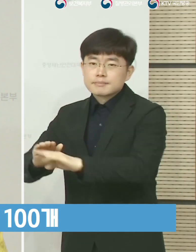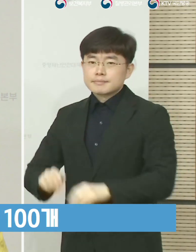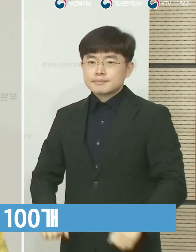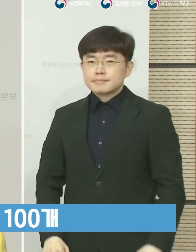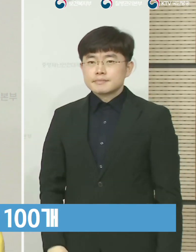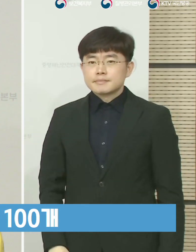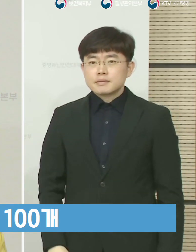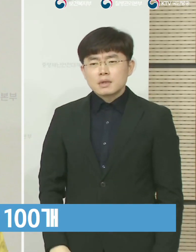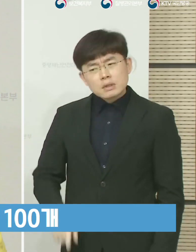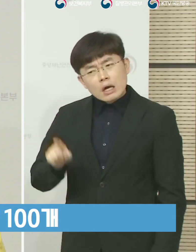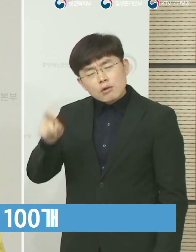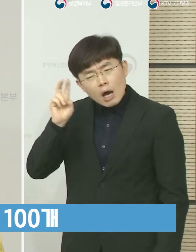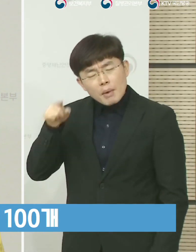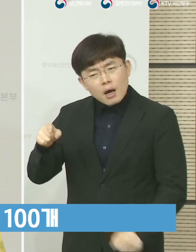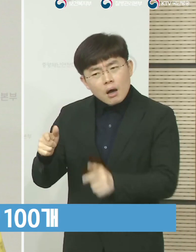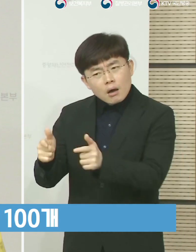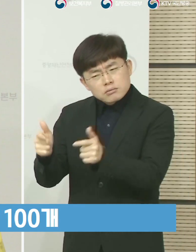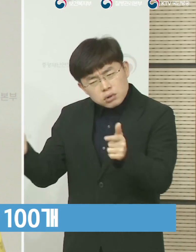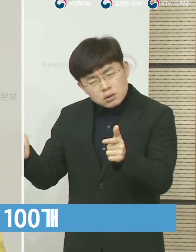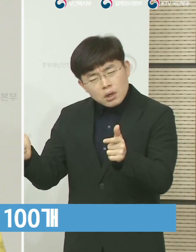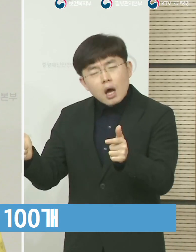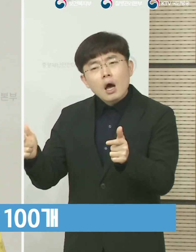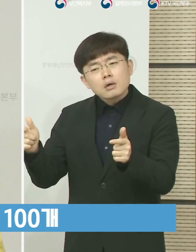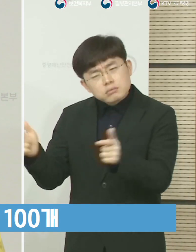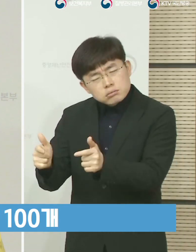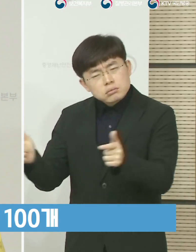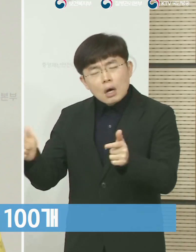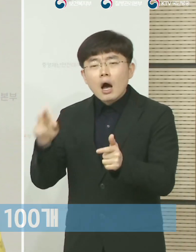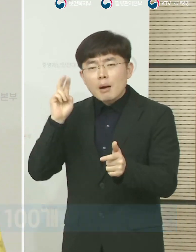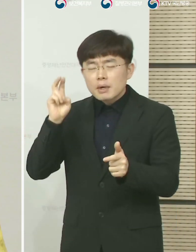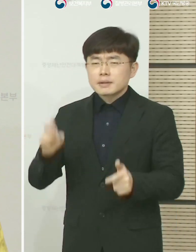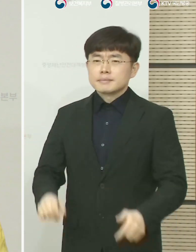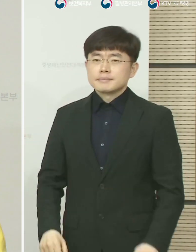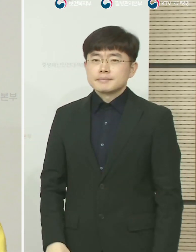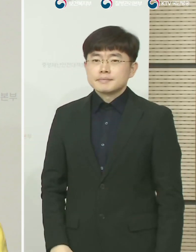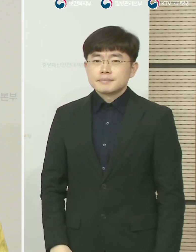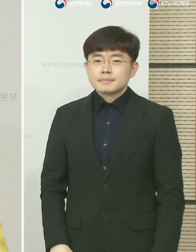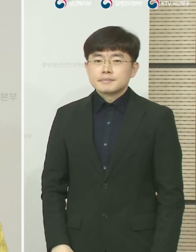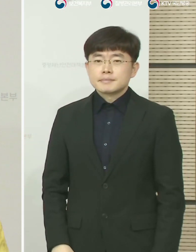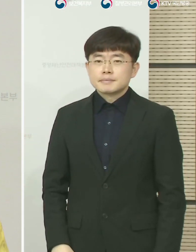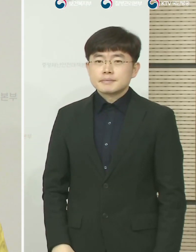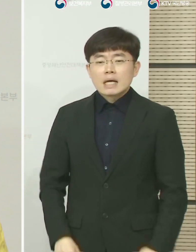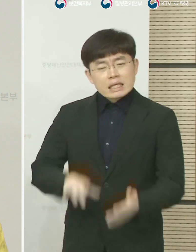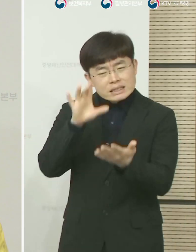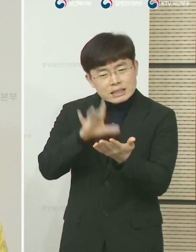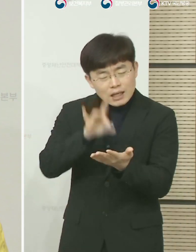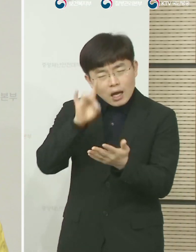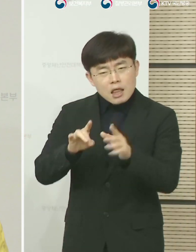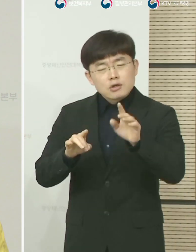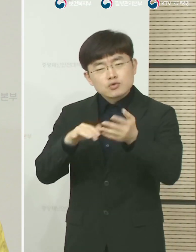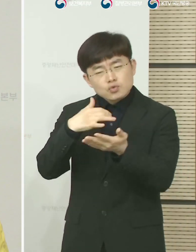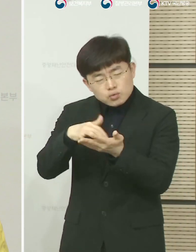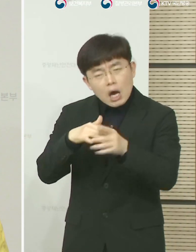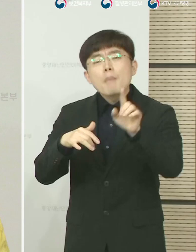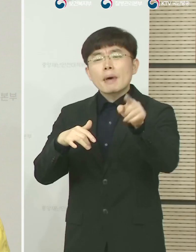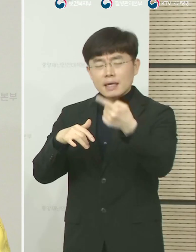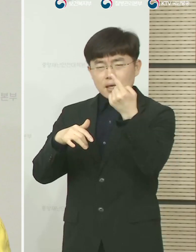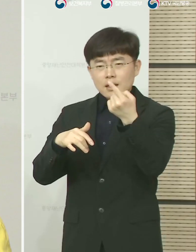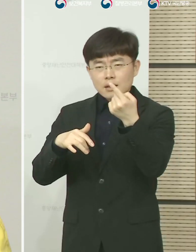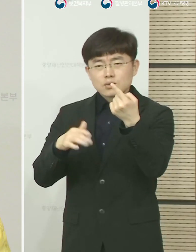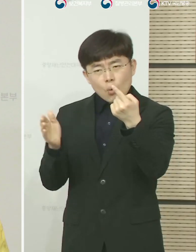알고는 있습니다. 그것도 계속해서 이제 수시로 변화하는 부분들이 있는데 어느 정도 이제 지금 이제 확진 환자 수가